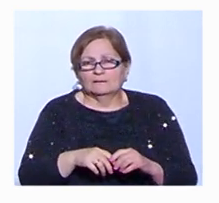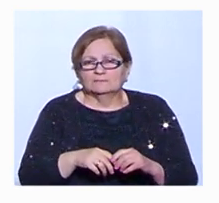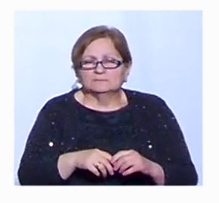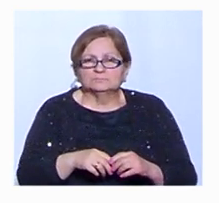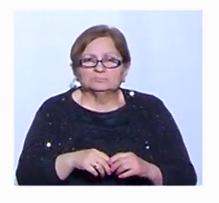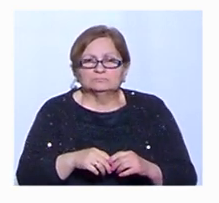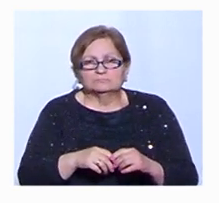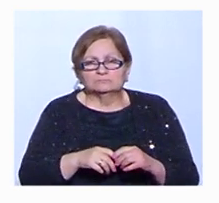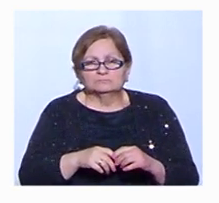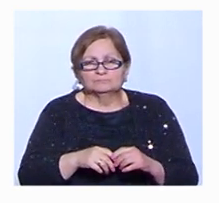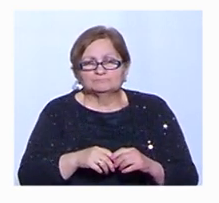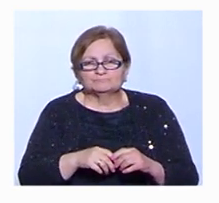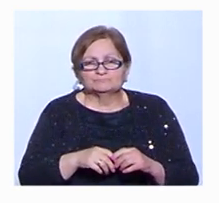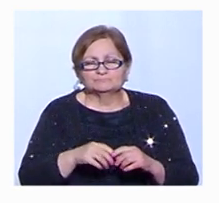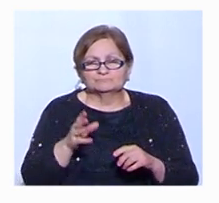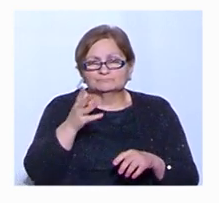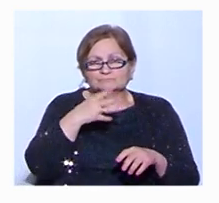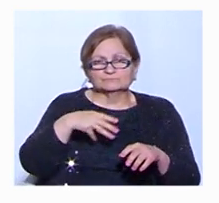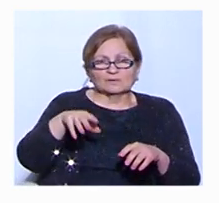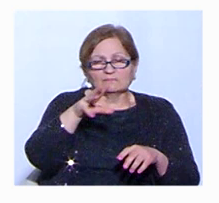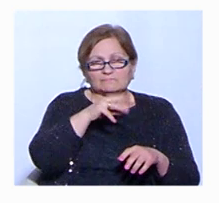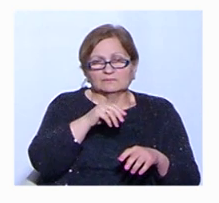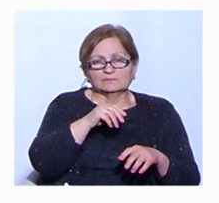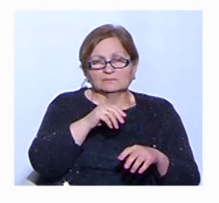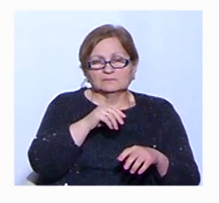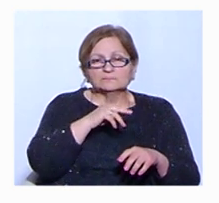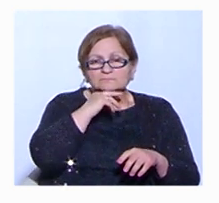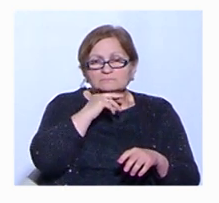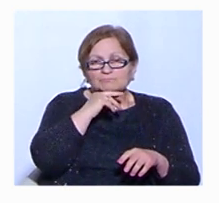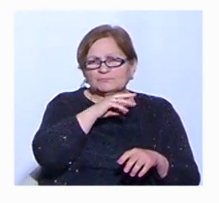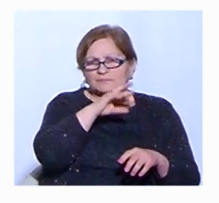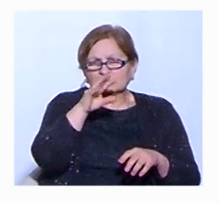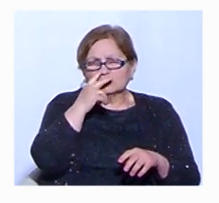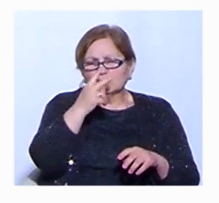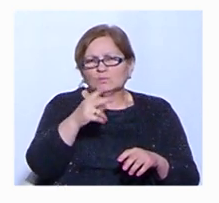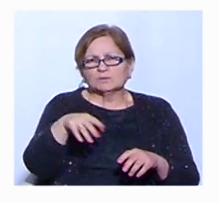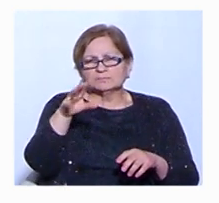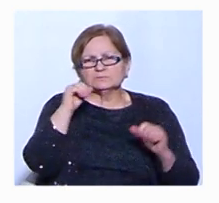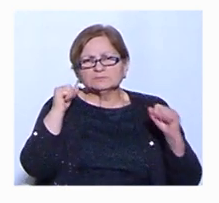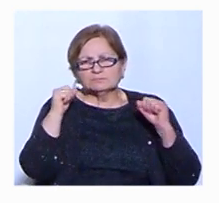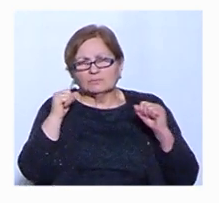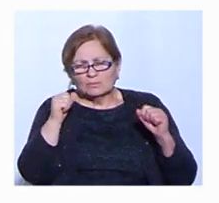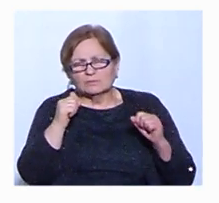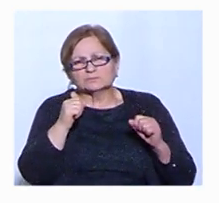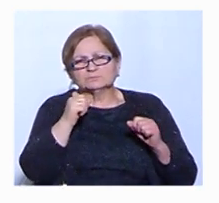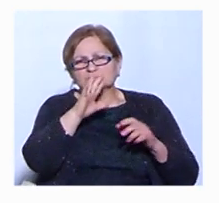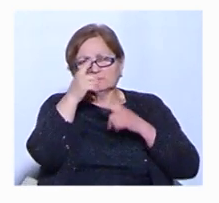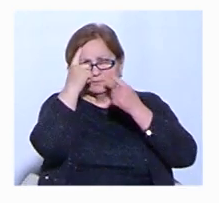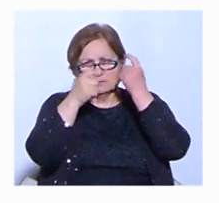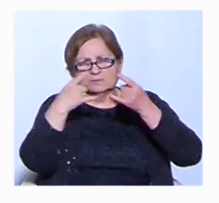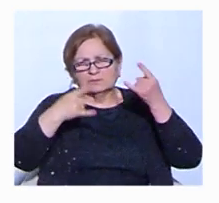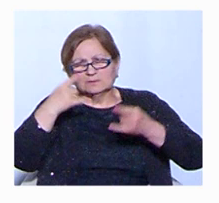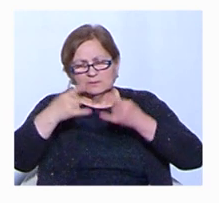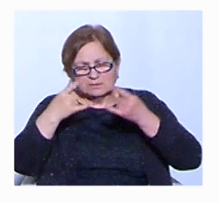ესეთი ტიპი. ეხლა ყველა ძალიან აქტიურად პოპულარიზაციას უწევს სპორტს და ყველა მოგიწოდებთ რომ უნდა ივარჯიშოთ, მათ შორის